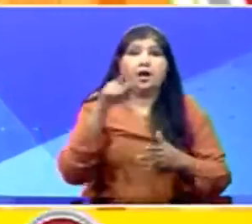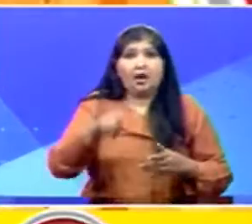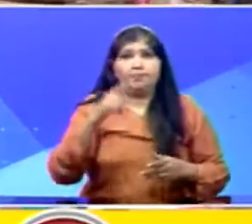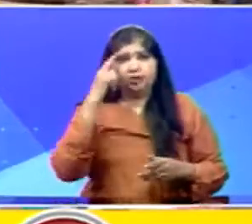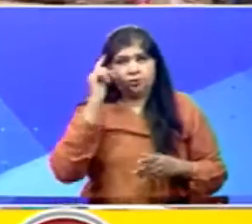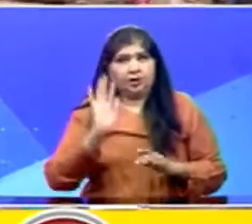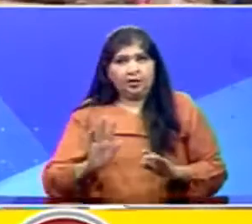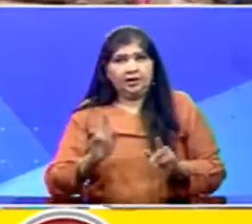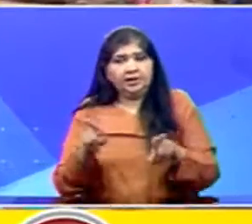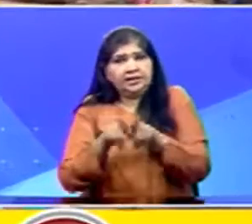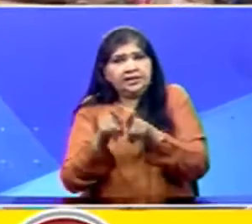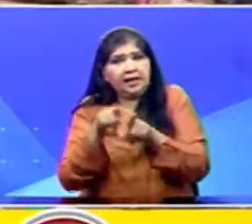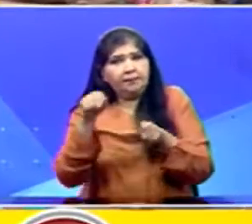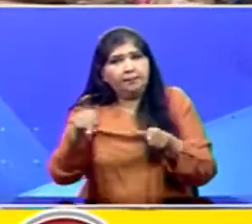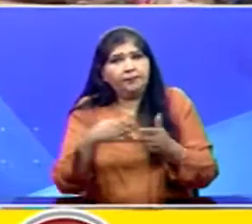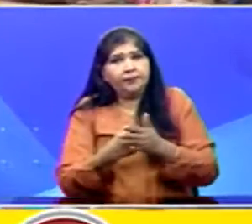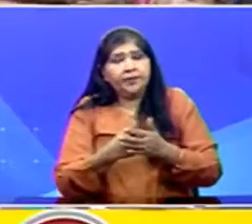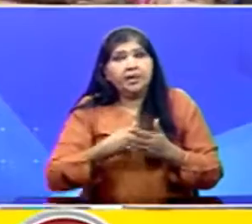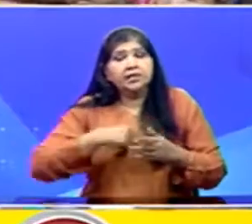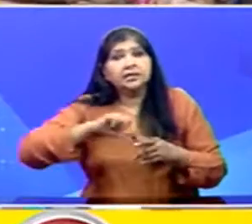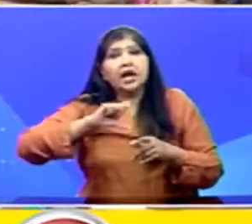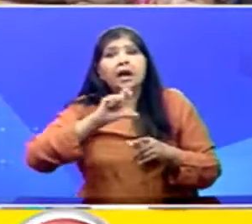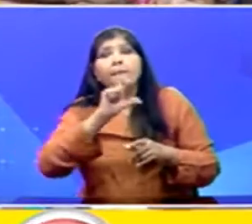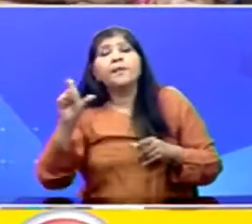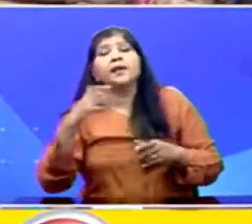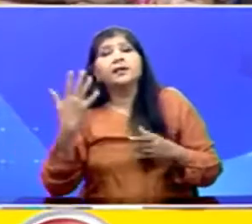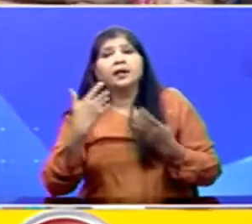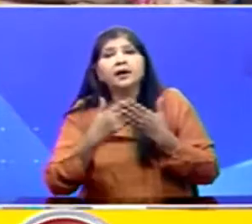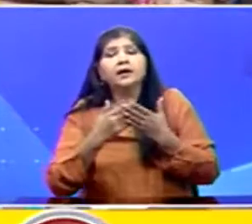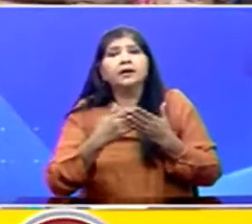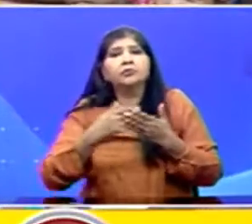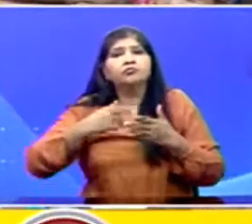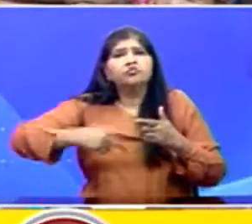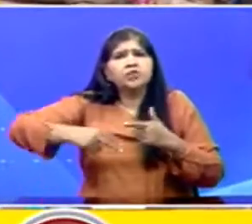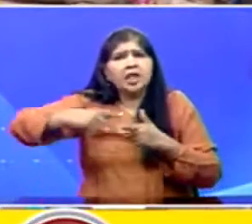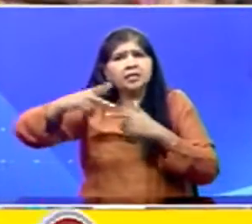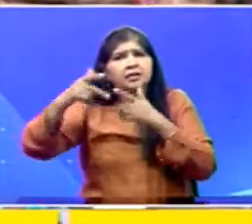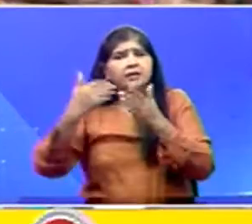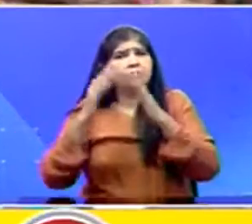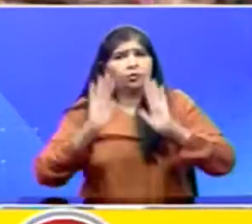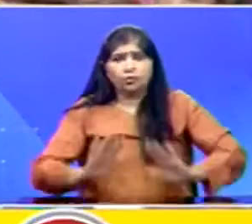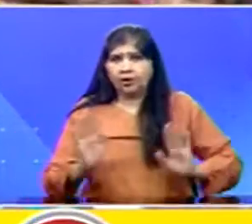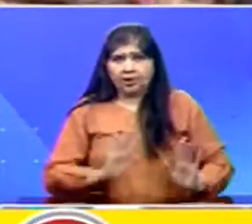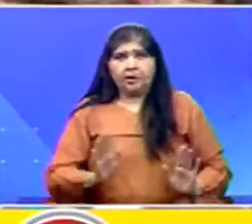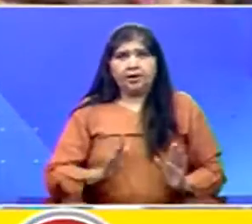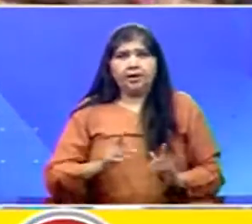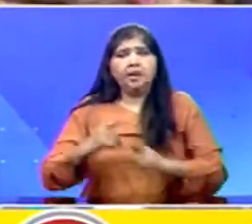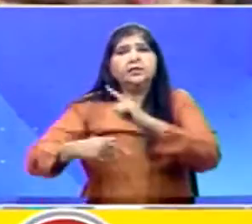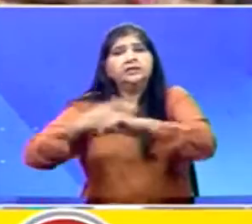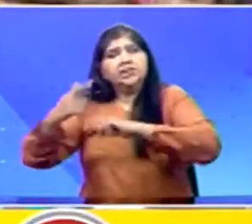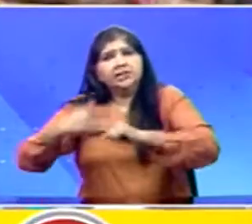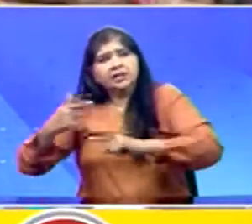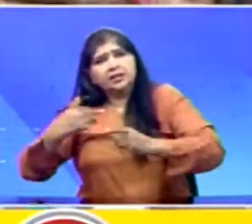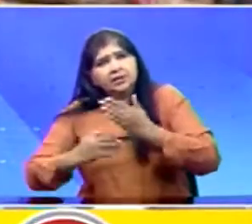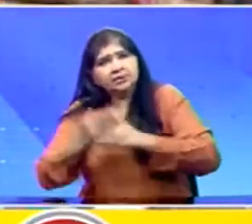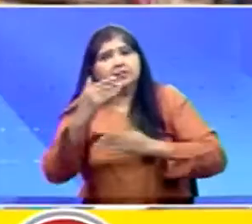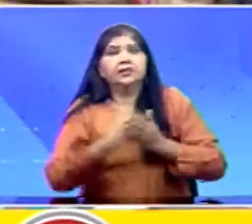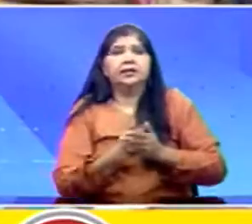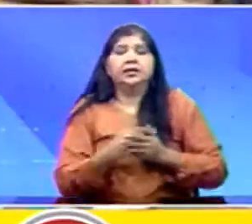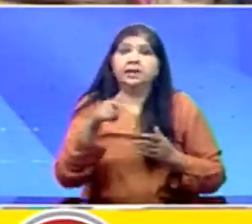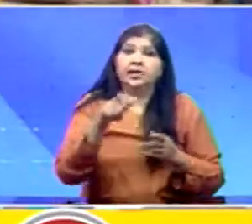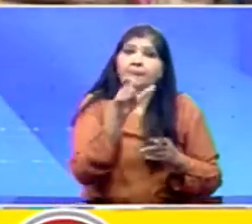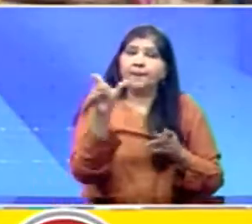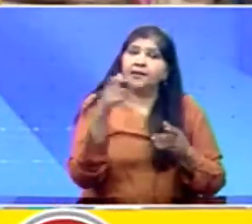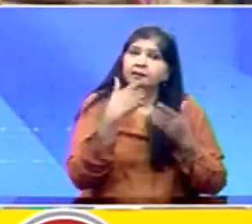सुना होगा इसका आर्थ है चलते रहो चलते रहो ये